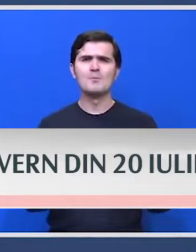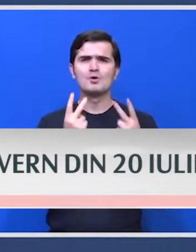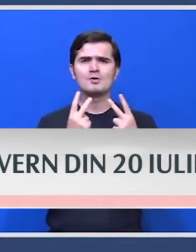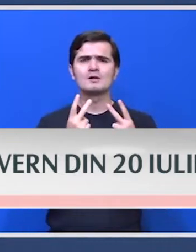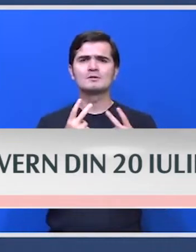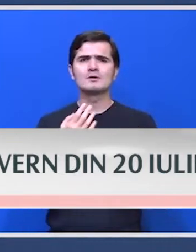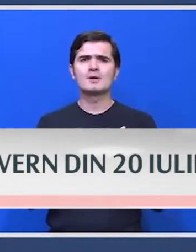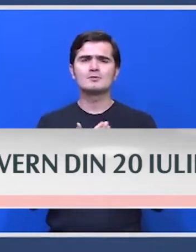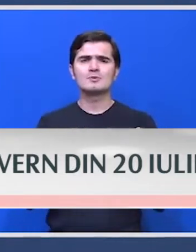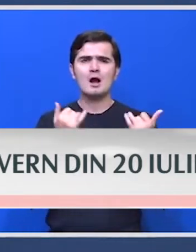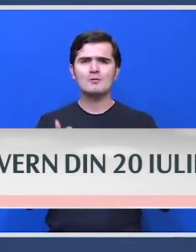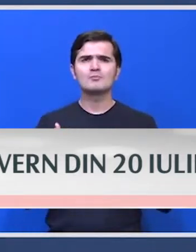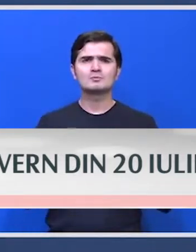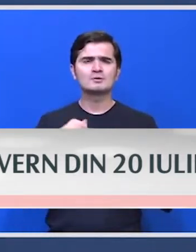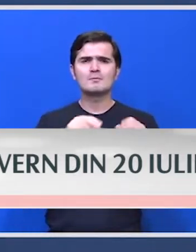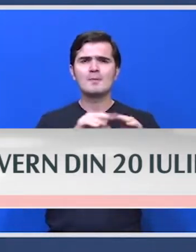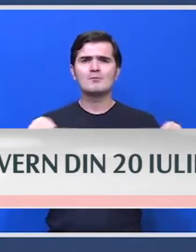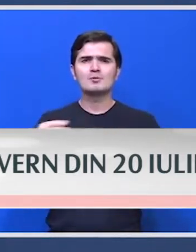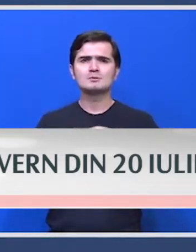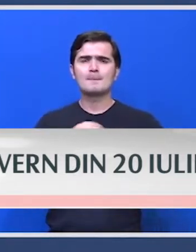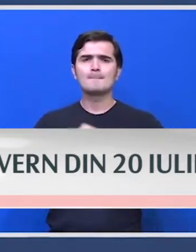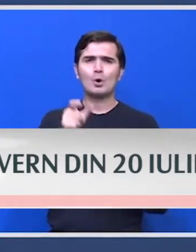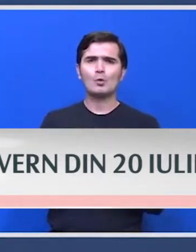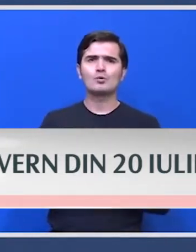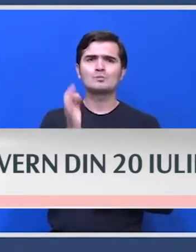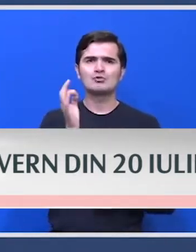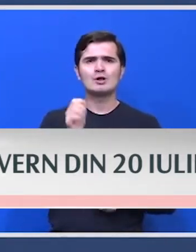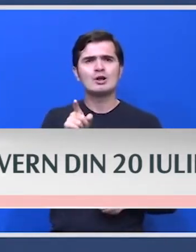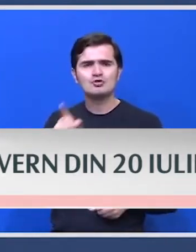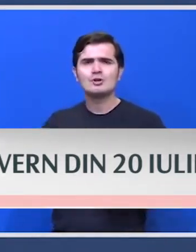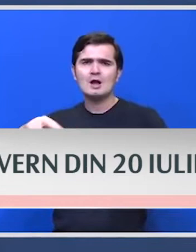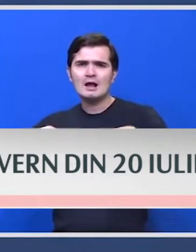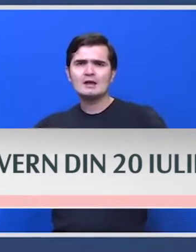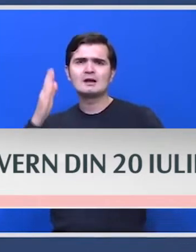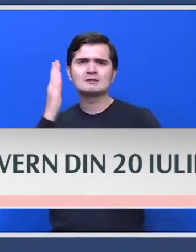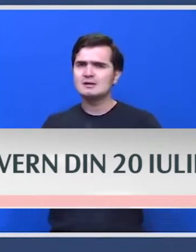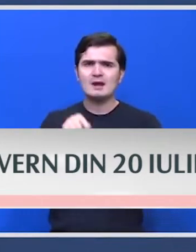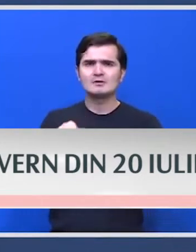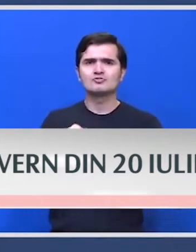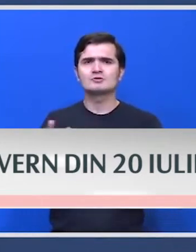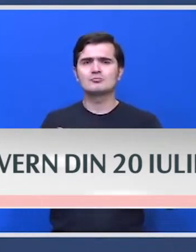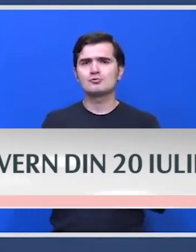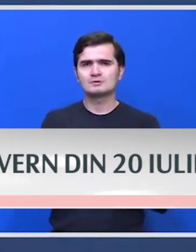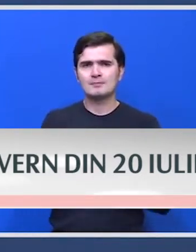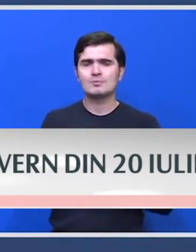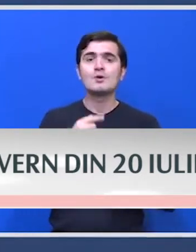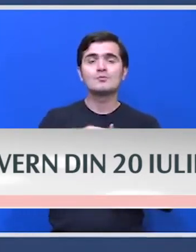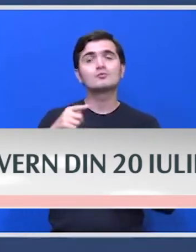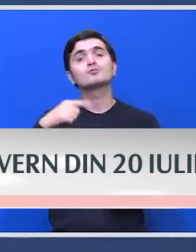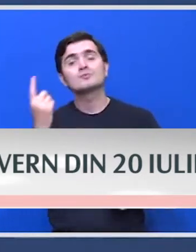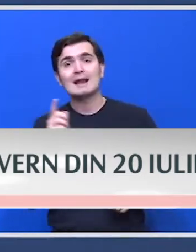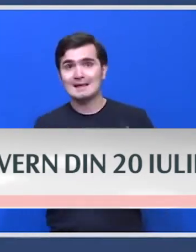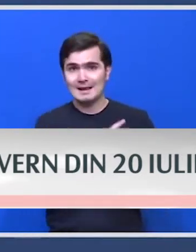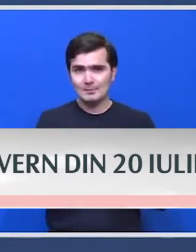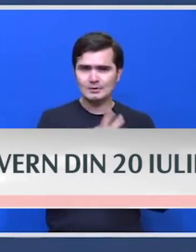de procurori specializați care să ancheteze în mod direct aceste cazuri. Un alt element